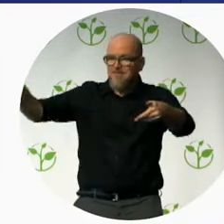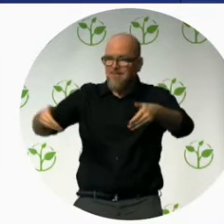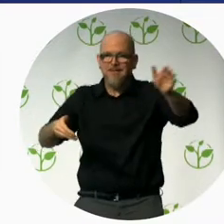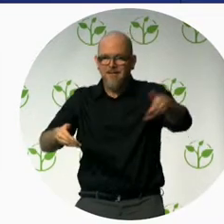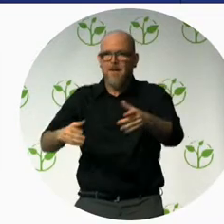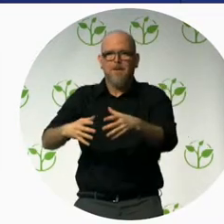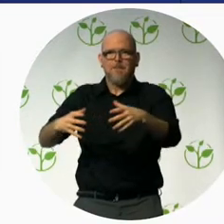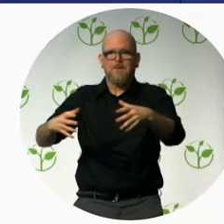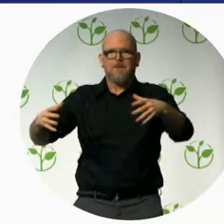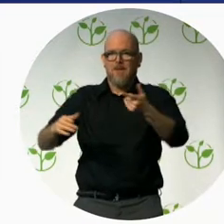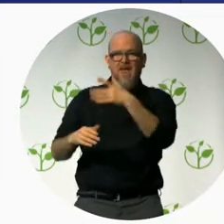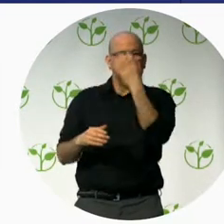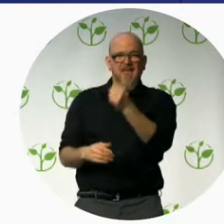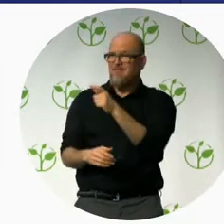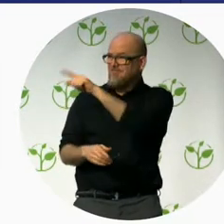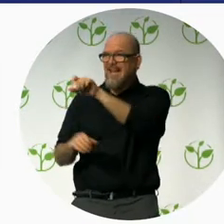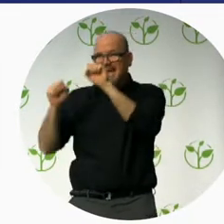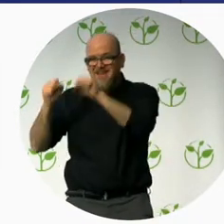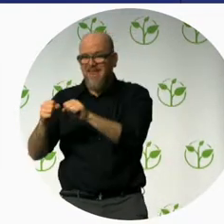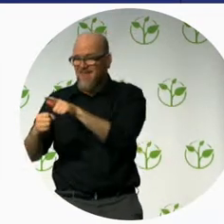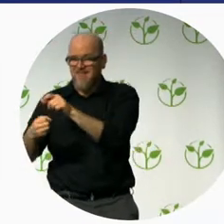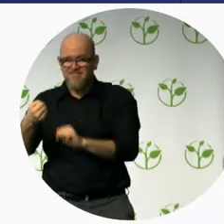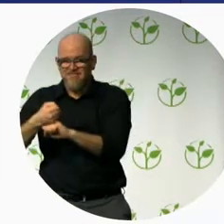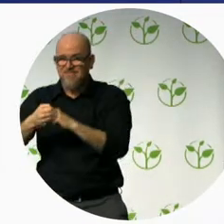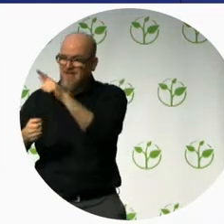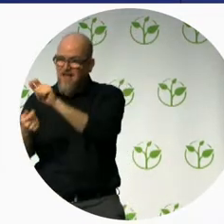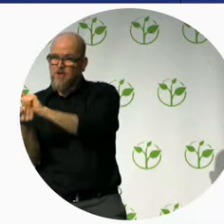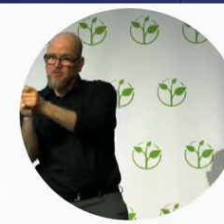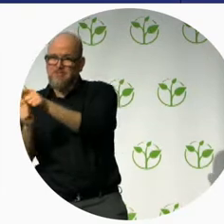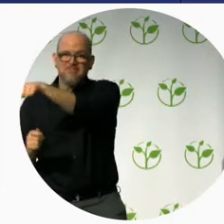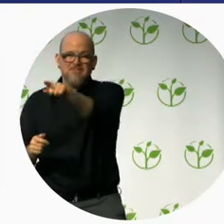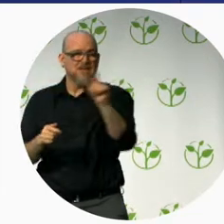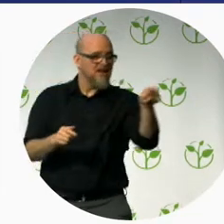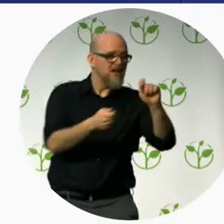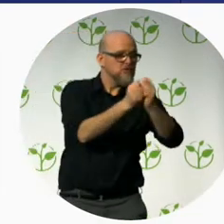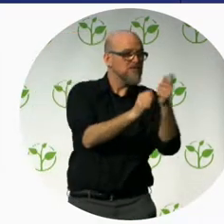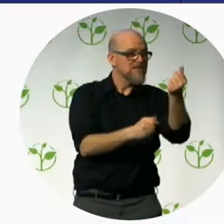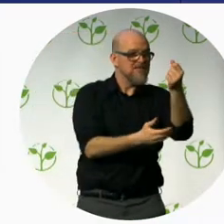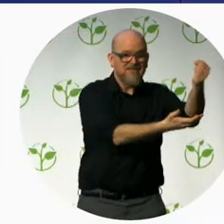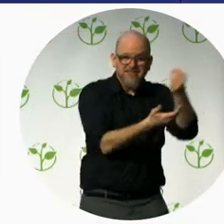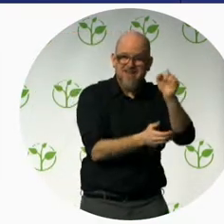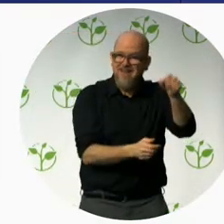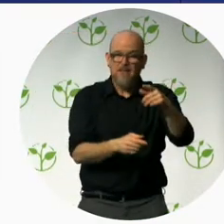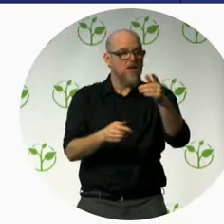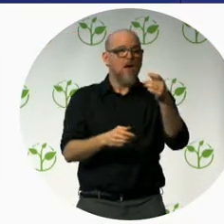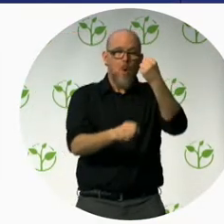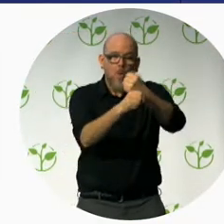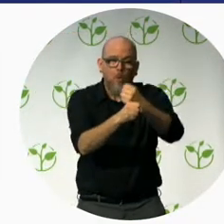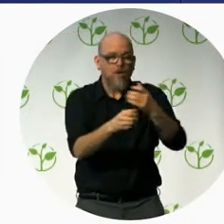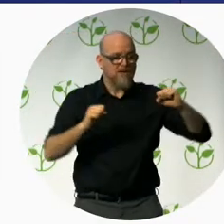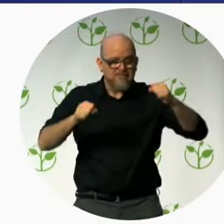Zdobyczą cywilizacyjną jest to, że żyjemy coraz dłużej, jak również to, że osoby z